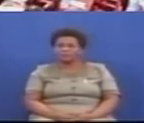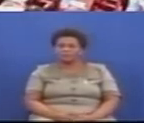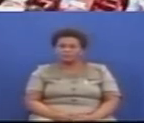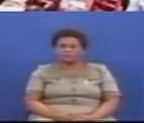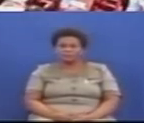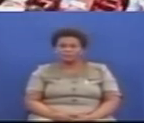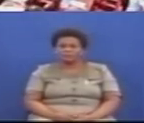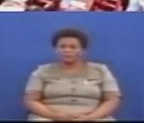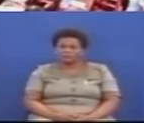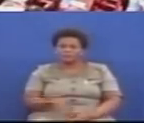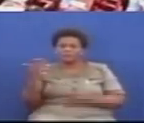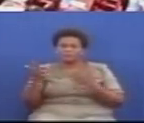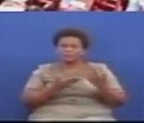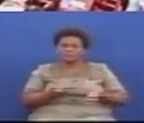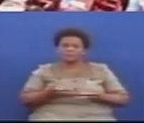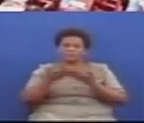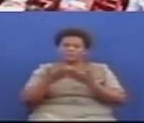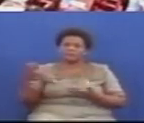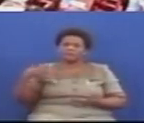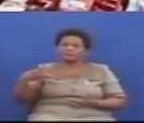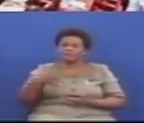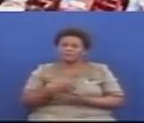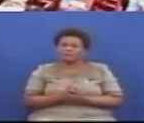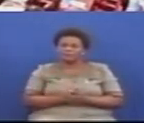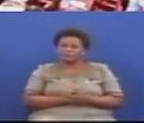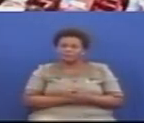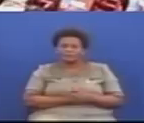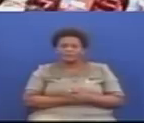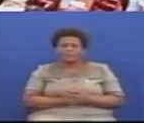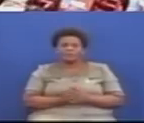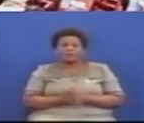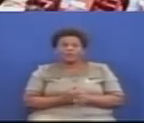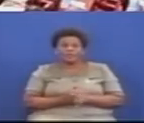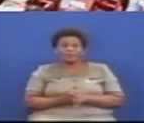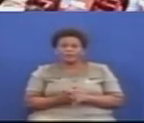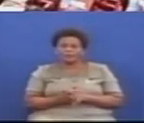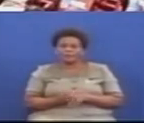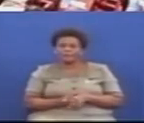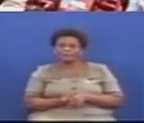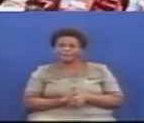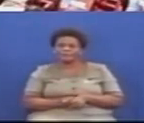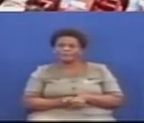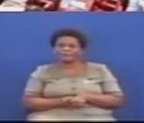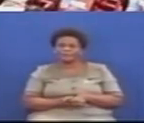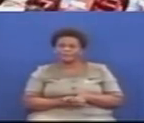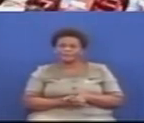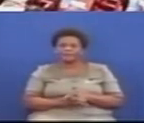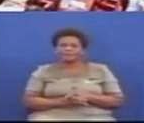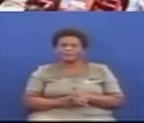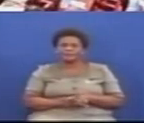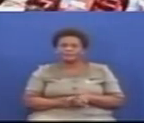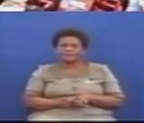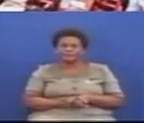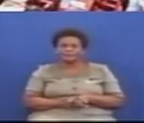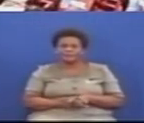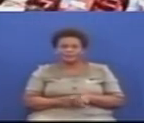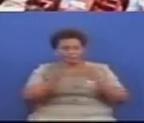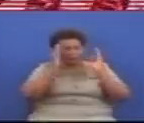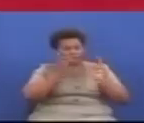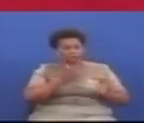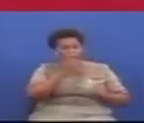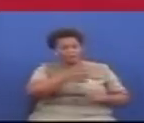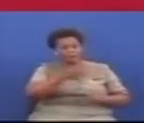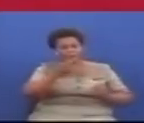spika, kwa niaba ya waziri wa ujenzi, uchukuzi na mawasiliano, ninapenda kujibu swali la nyongeza la mheshimiwa Mary Chatanda kama ifuatavyo. Ni